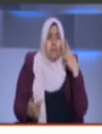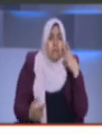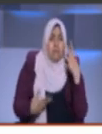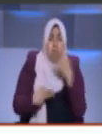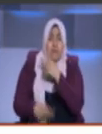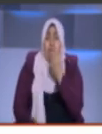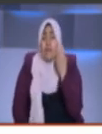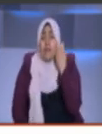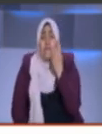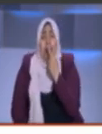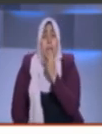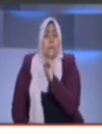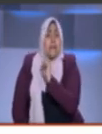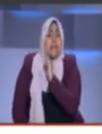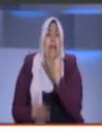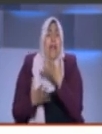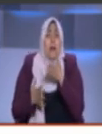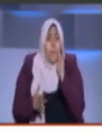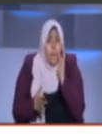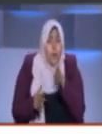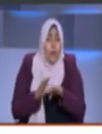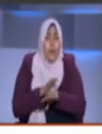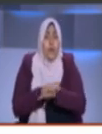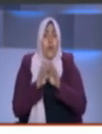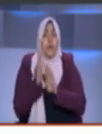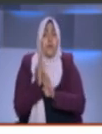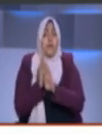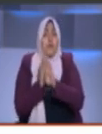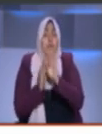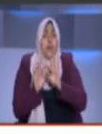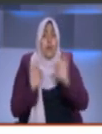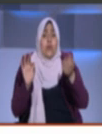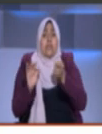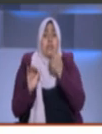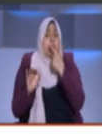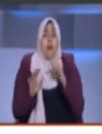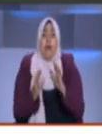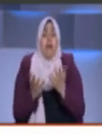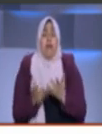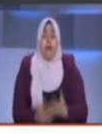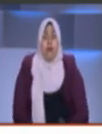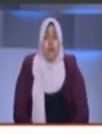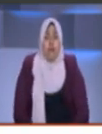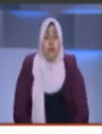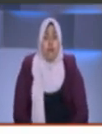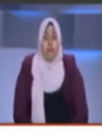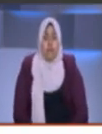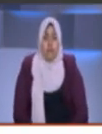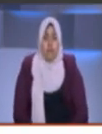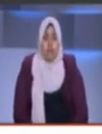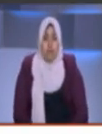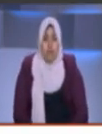مدى أو ما هي إمكانية الوصول للقاح بالفعل في وقت قريب؟ طبعا